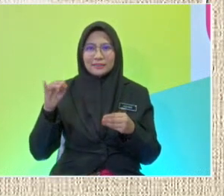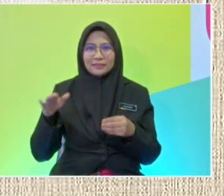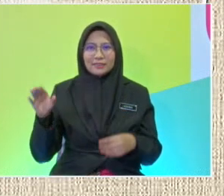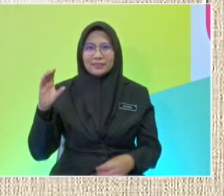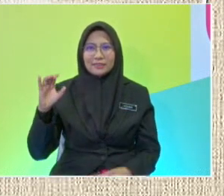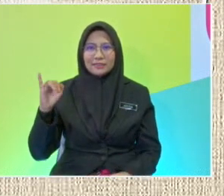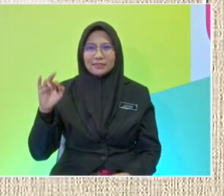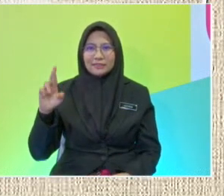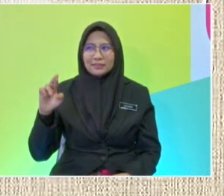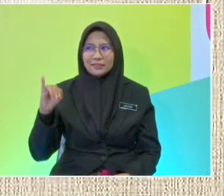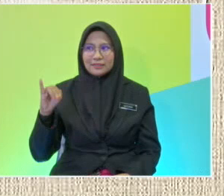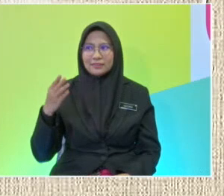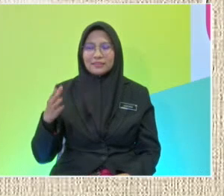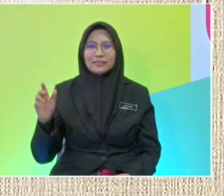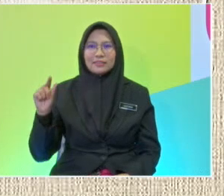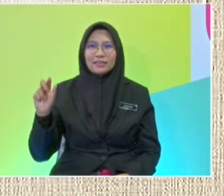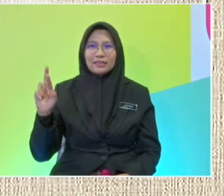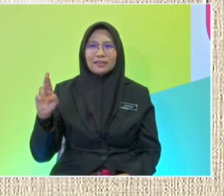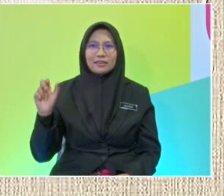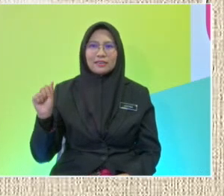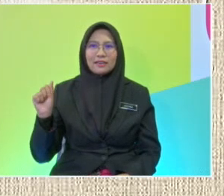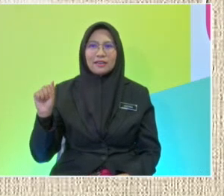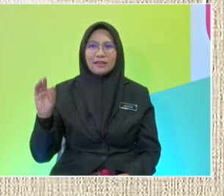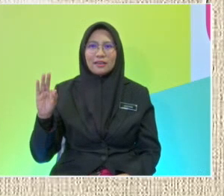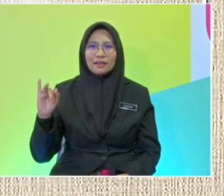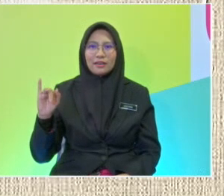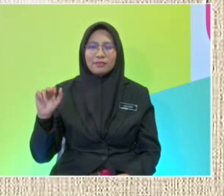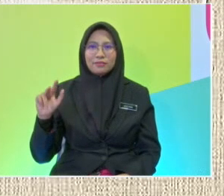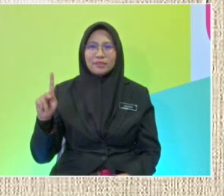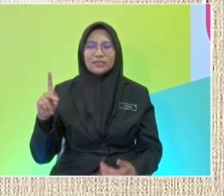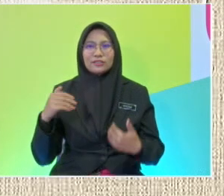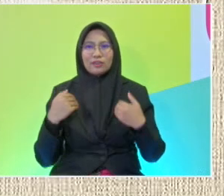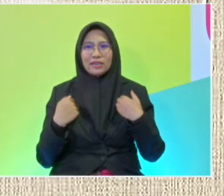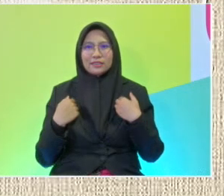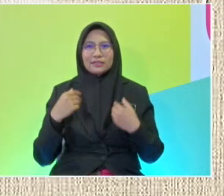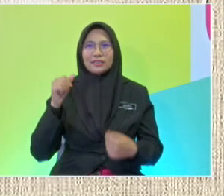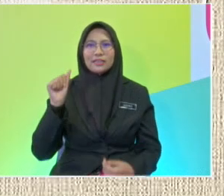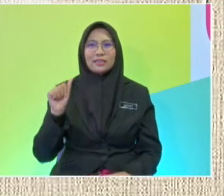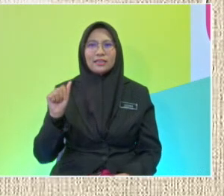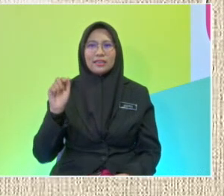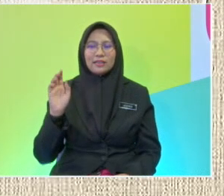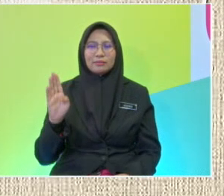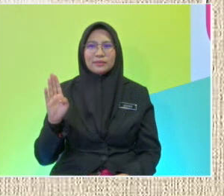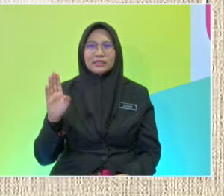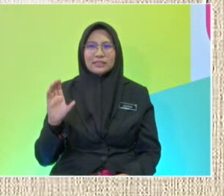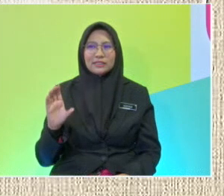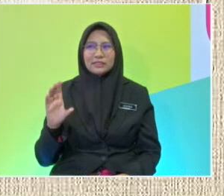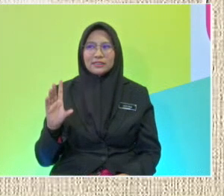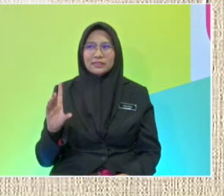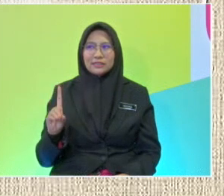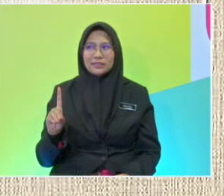buta navigasi atau icon di daripada pengimbas telepo Pinta Dan